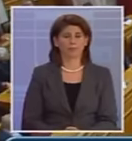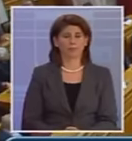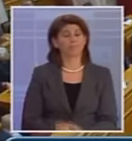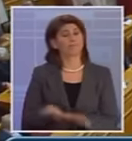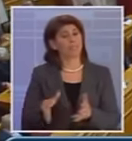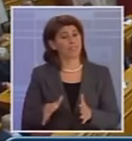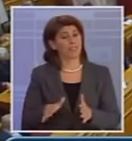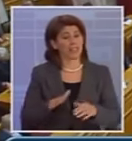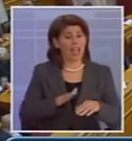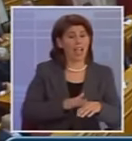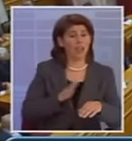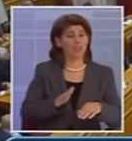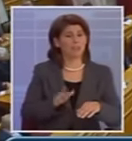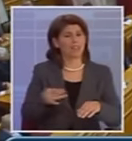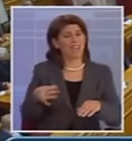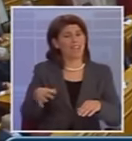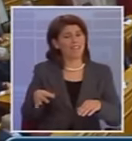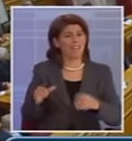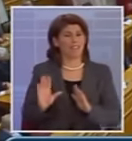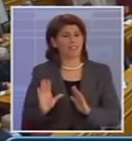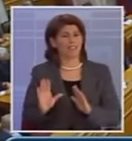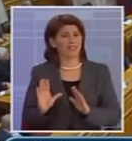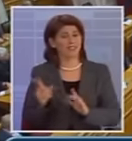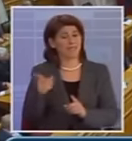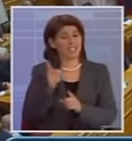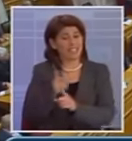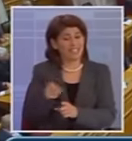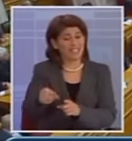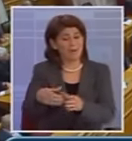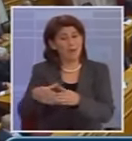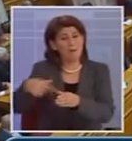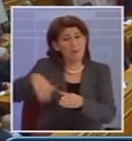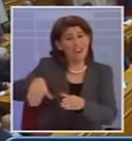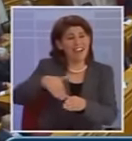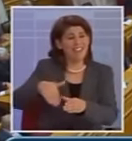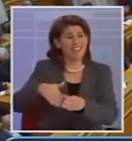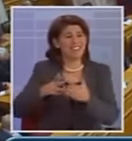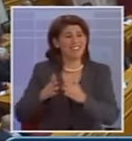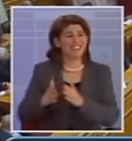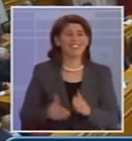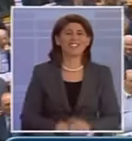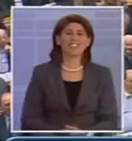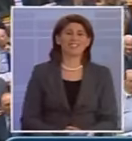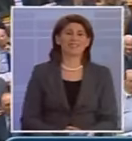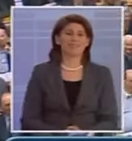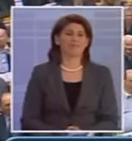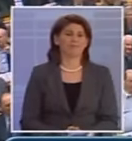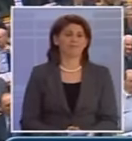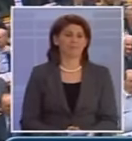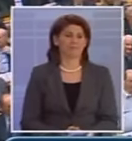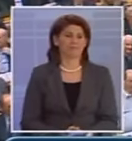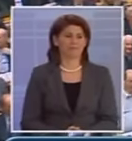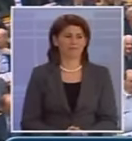Φαίνεται ότι ακούμπησα κάποιες ευαίσθητες λεπτές χορδές μια συγκεκριμένη συνιστόσα. Μια συνιστόσα συγκεκριμένη.